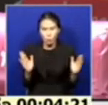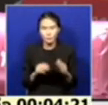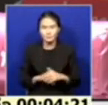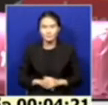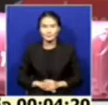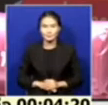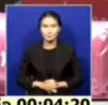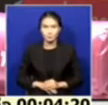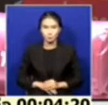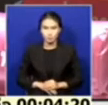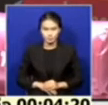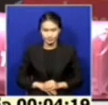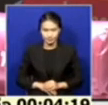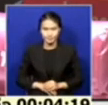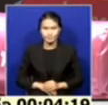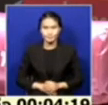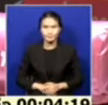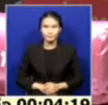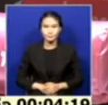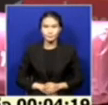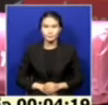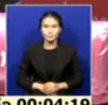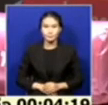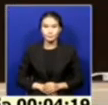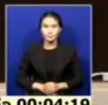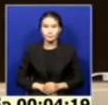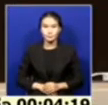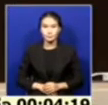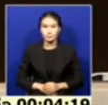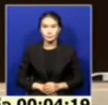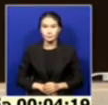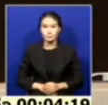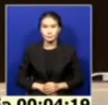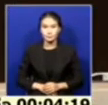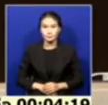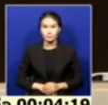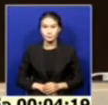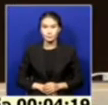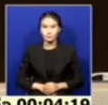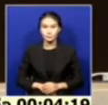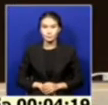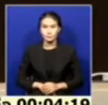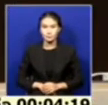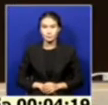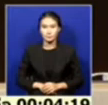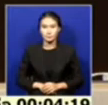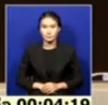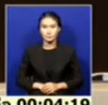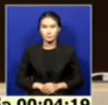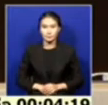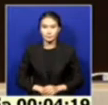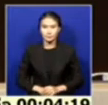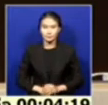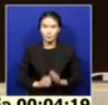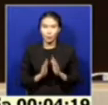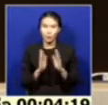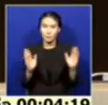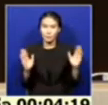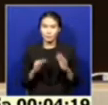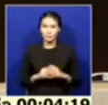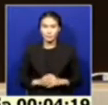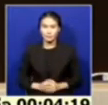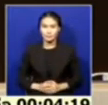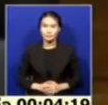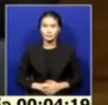บาลไม่มีใครสบายใจหรอกครับทุกคนไม่สบายใจเรื่องนี้ตอบให้มีความรู้สึกว่าเราได้หาย